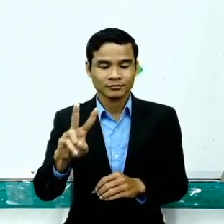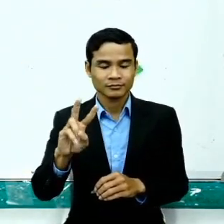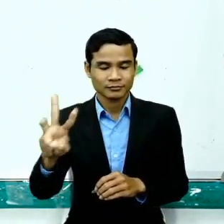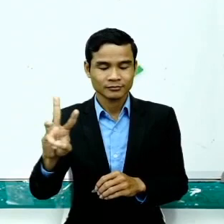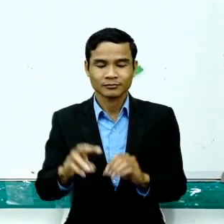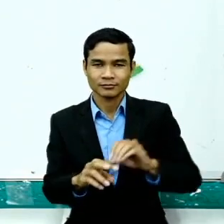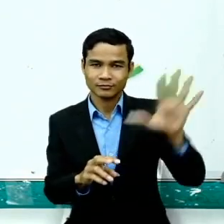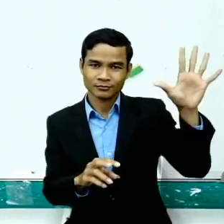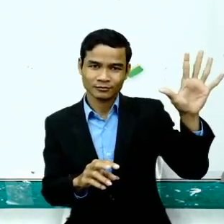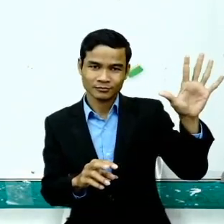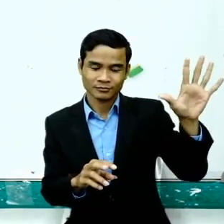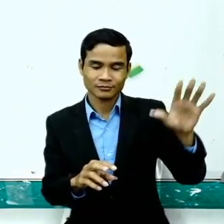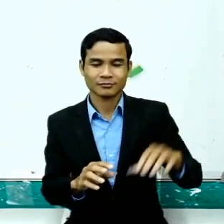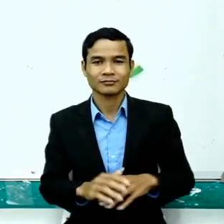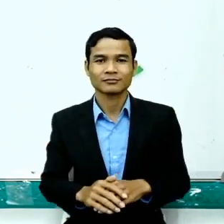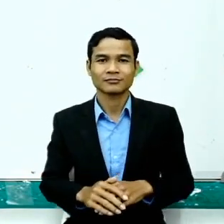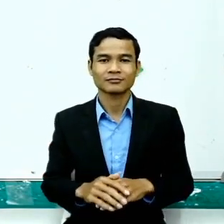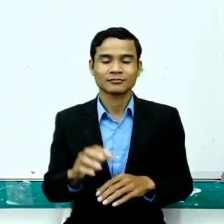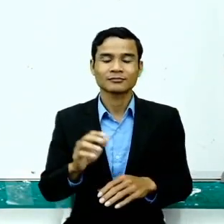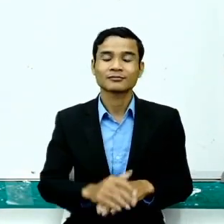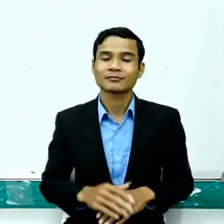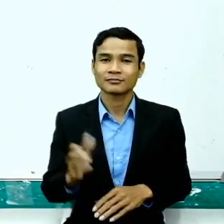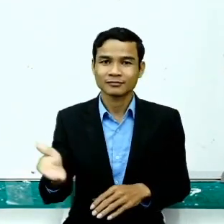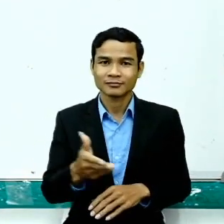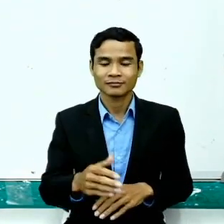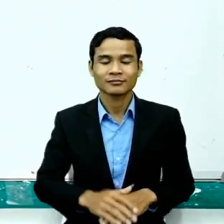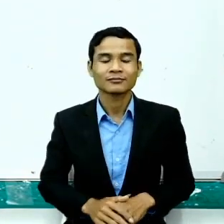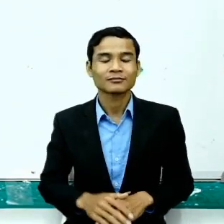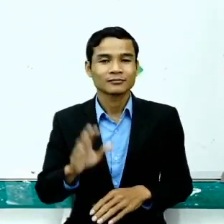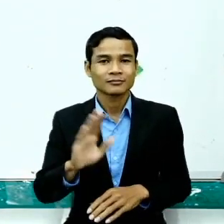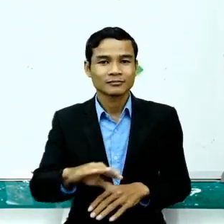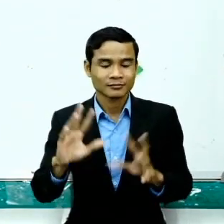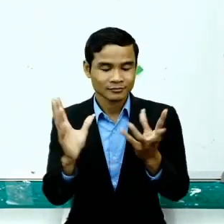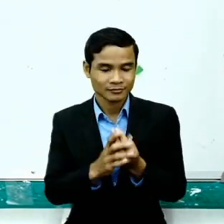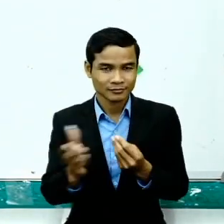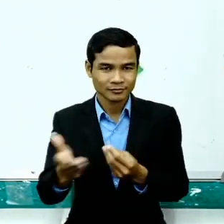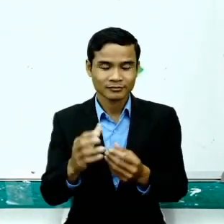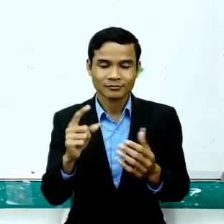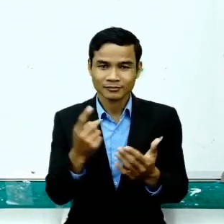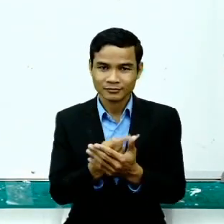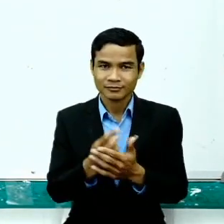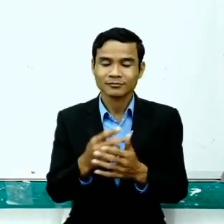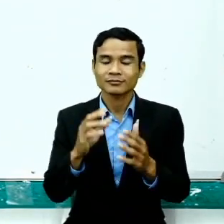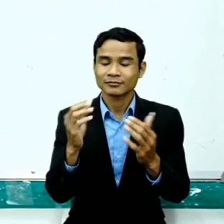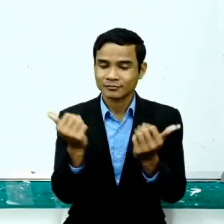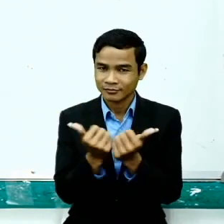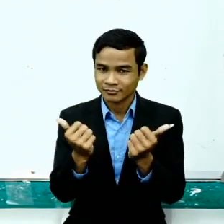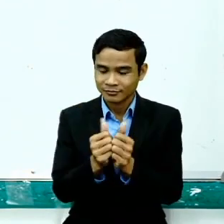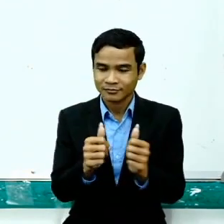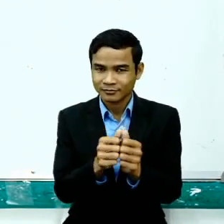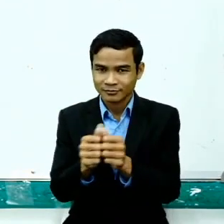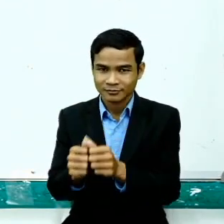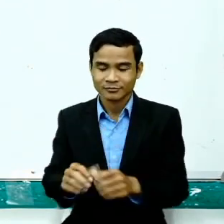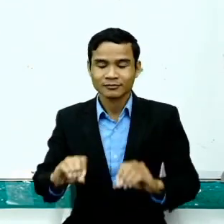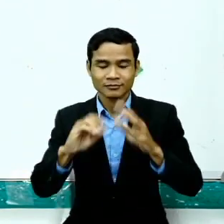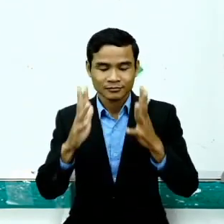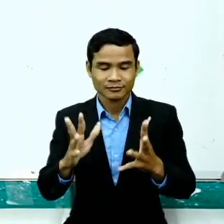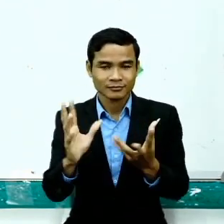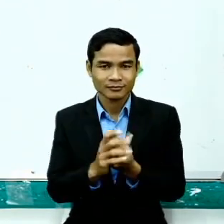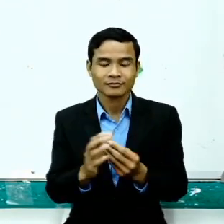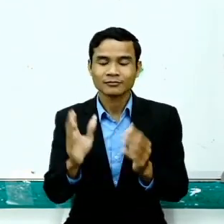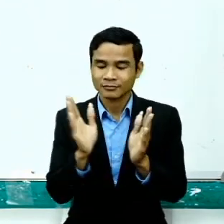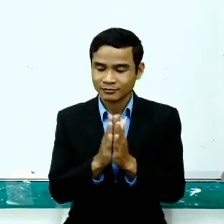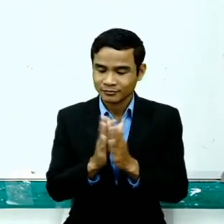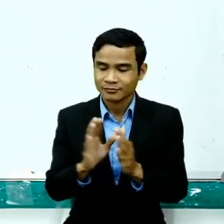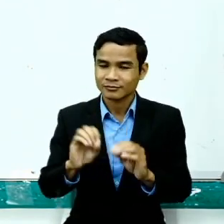môi pi bầy bèn chà đôi chân con tặng ạc nế chà con chô rùm lên là bài chì môi nẹ cà rú tẹt